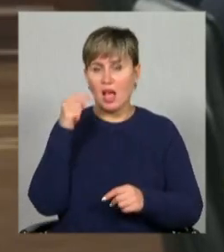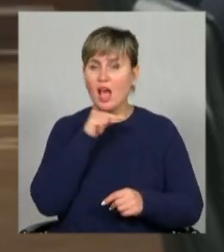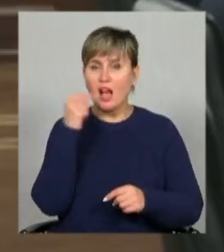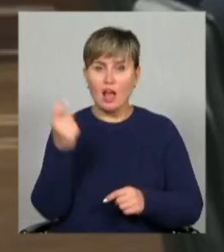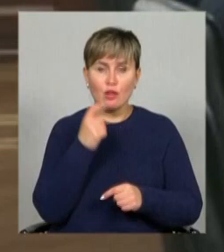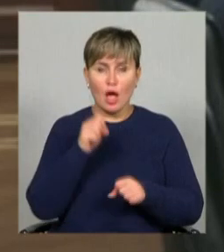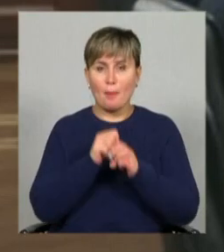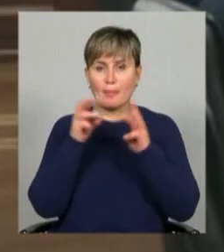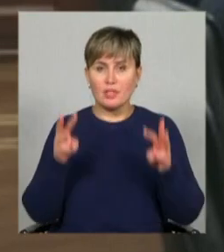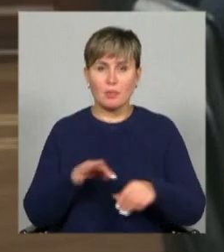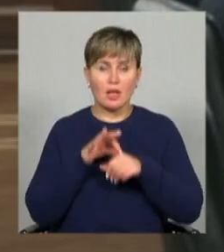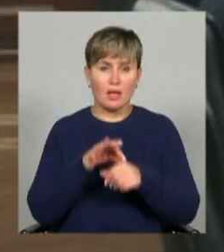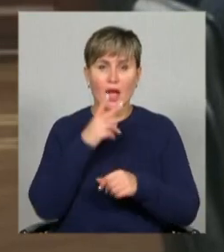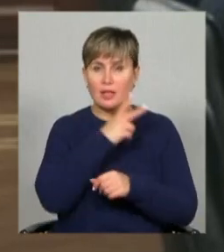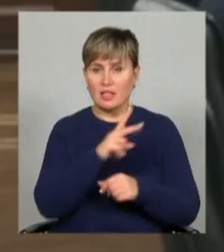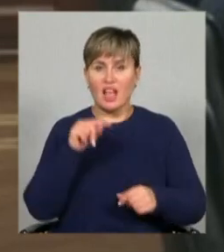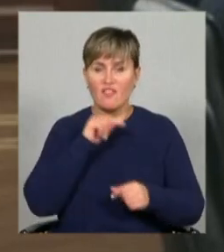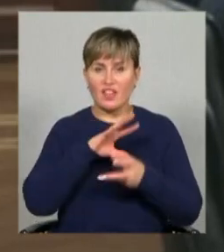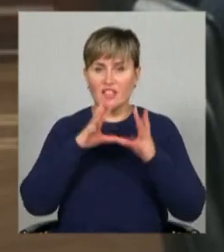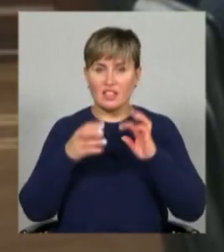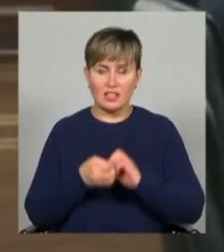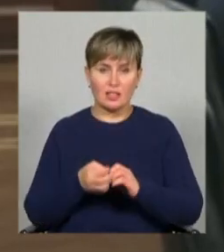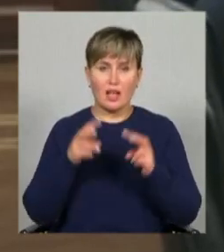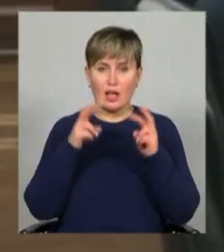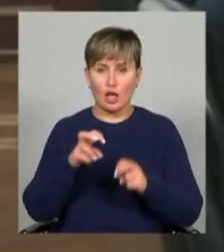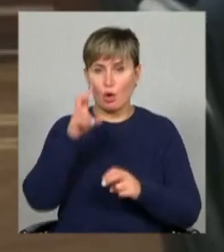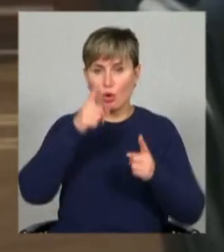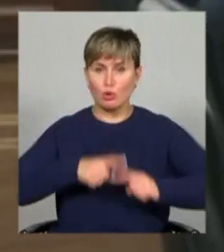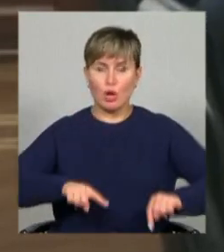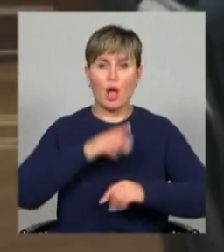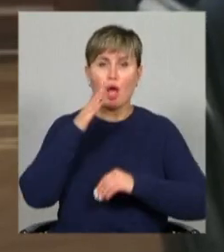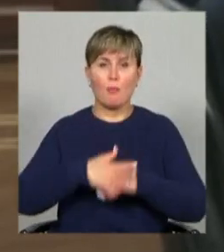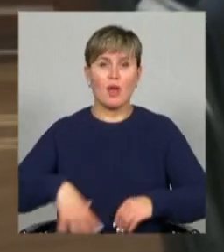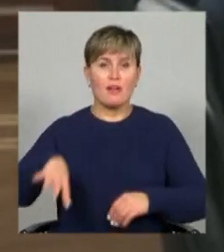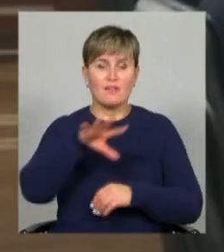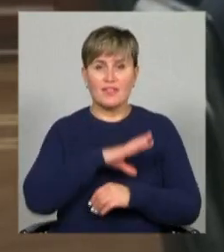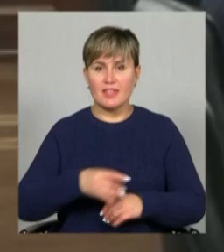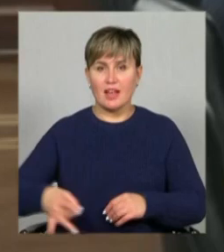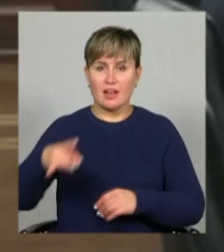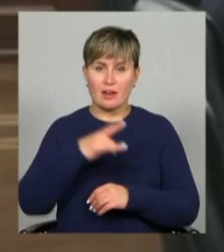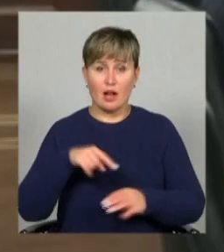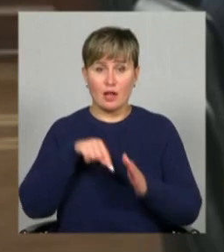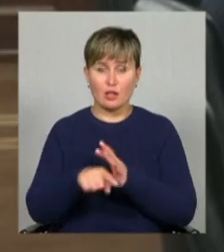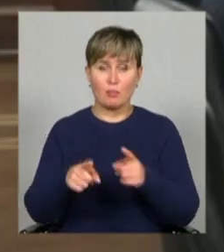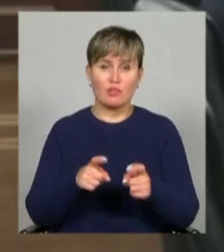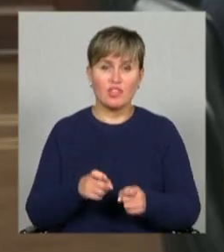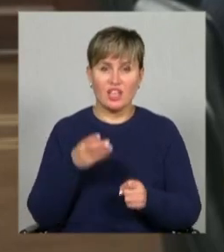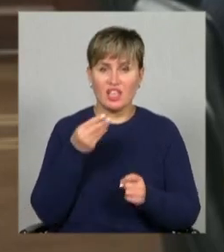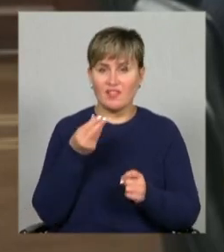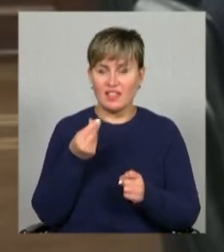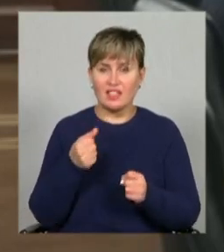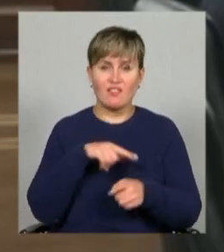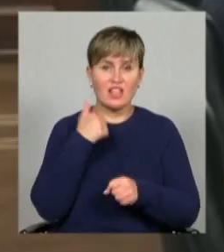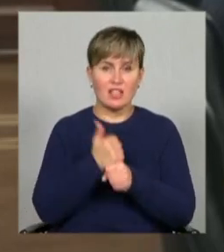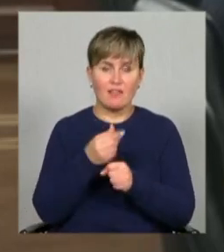обеспечить проведение оценки эффективности и рейтинг госорганов. Акимата всех уровней на основе KPI по привлечению инвестиций в